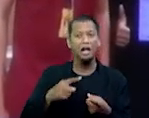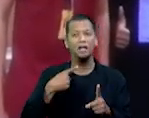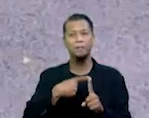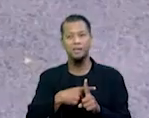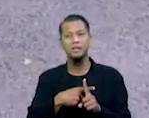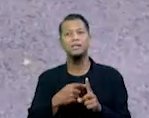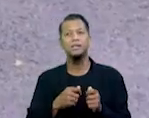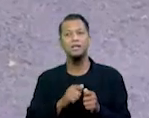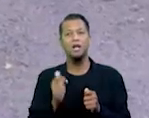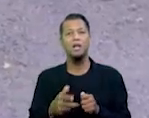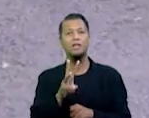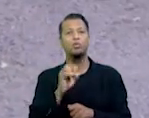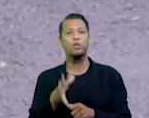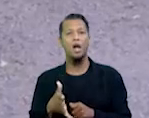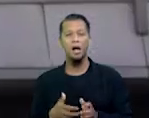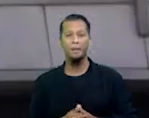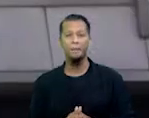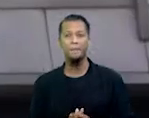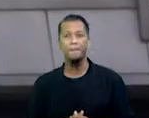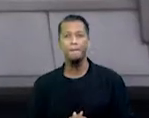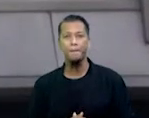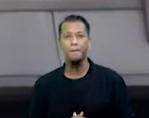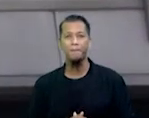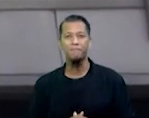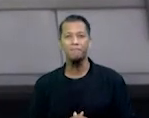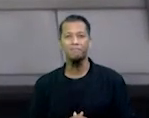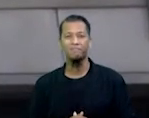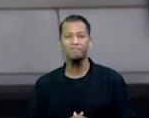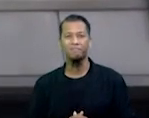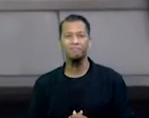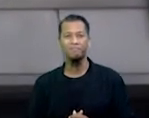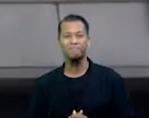Dari Jakarta, Helmi Sajangbati, iNews, melaporkan.